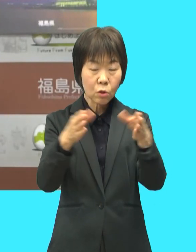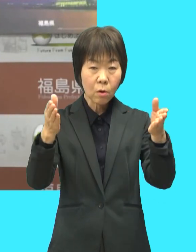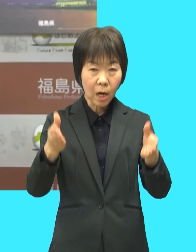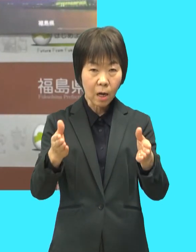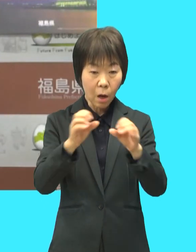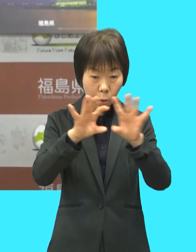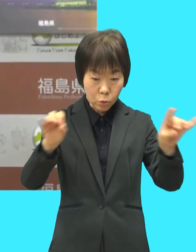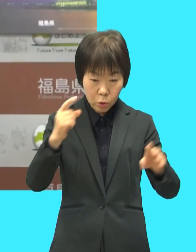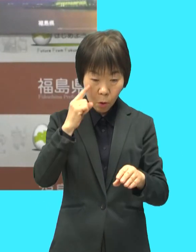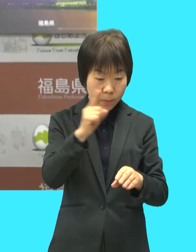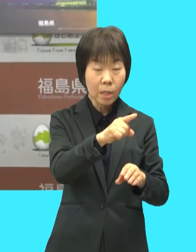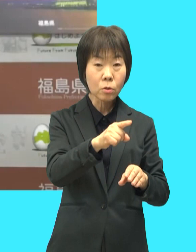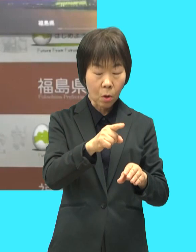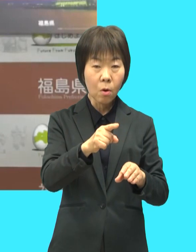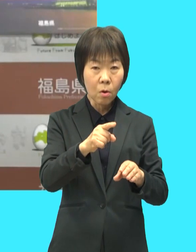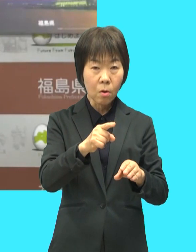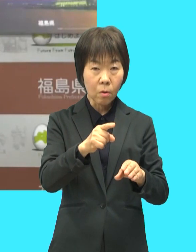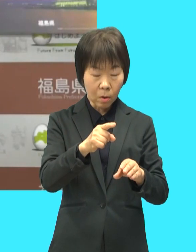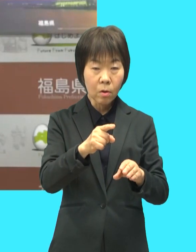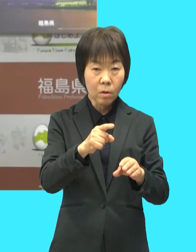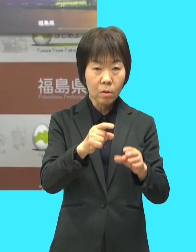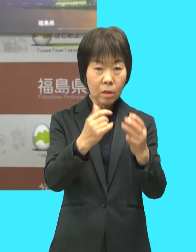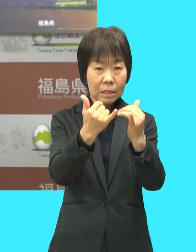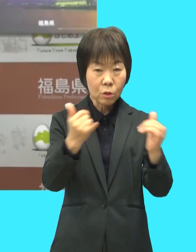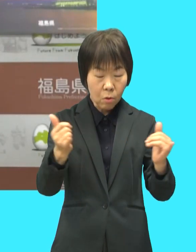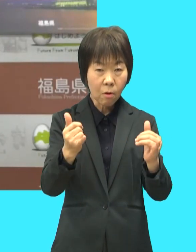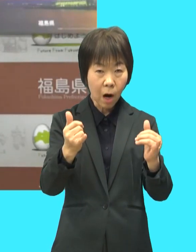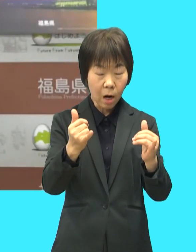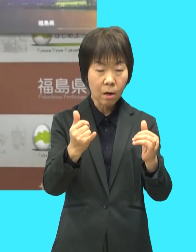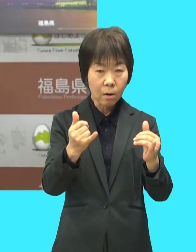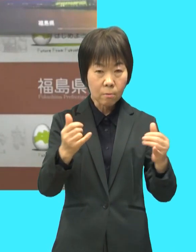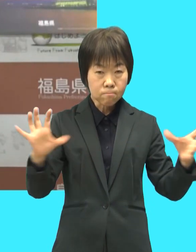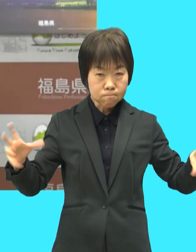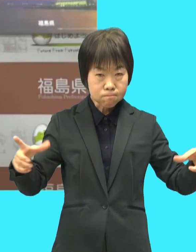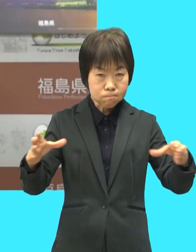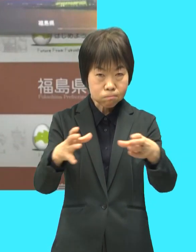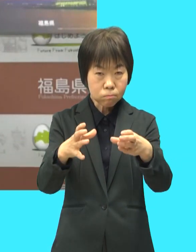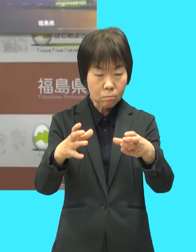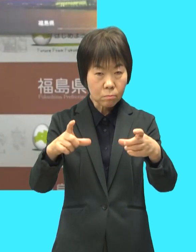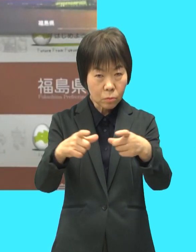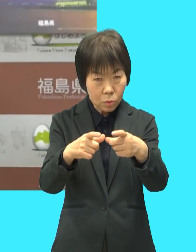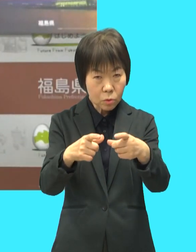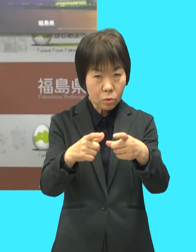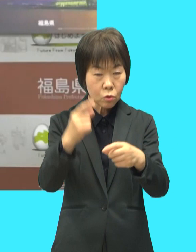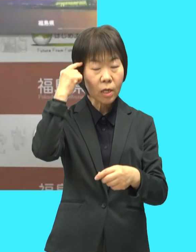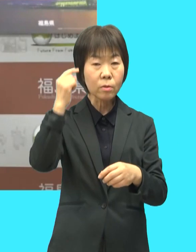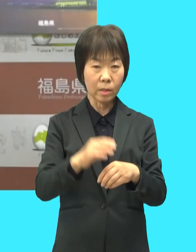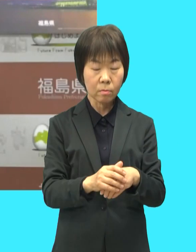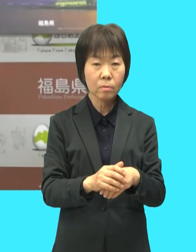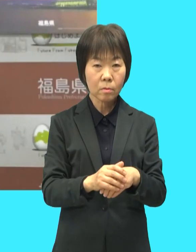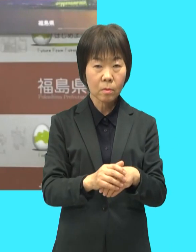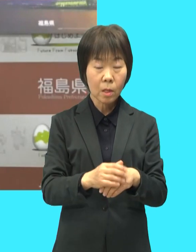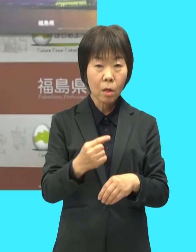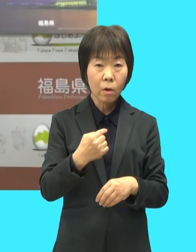報道等を拝見している範囲ではやはり人の動きが大きく減っているなという感じがしております。また私